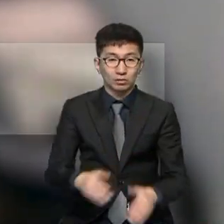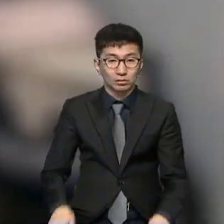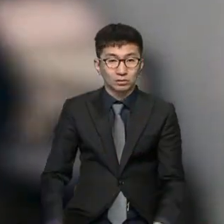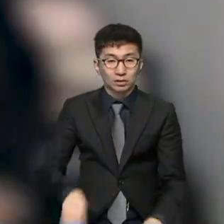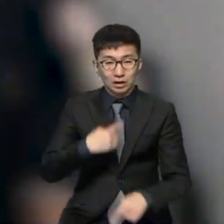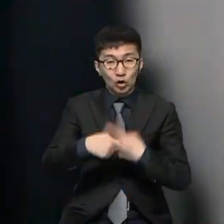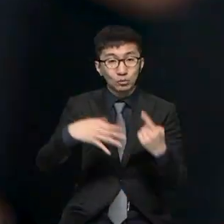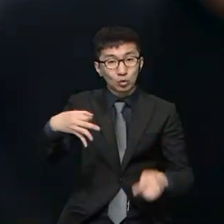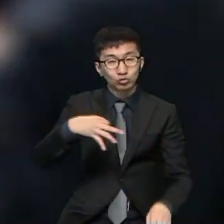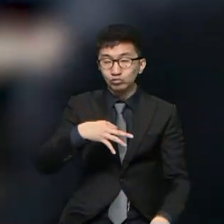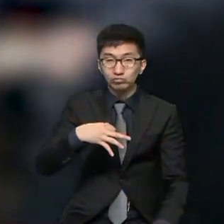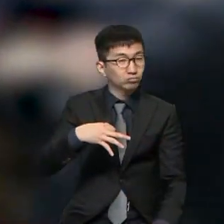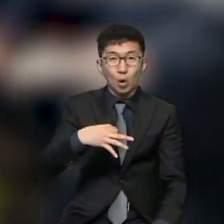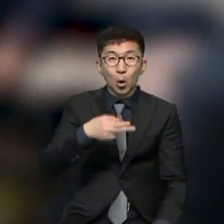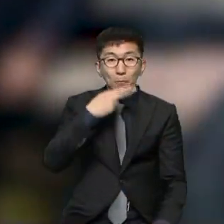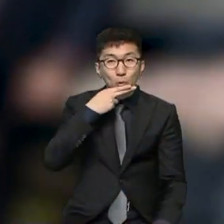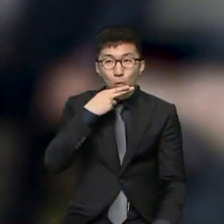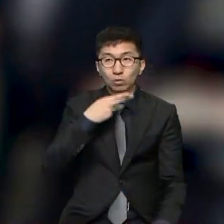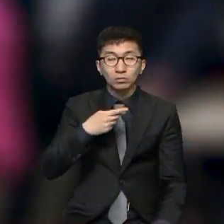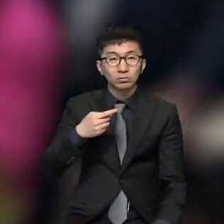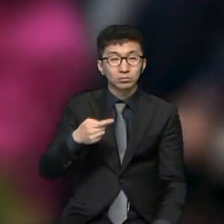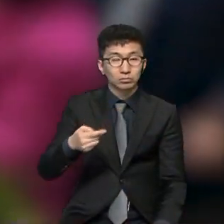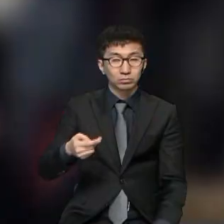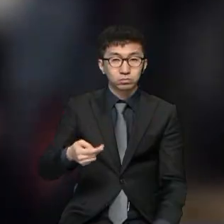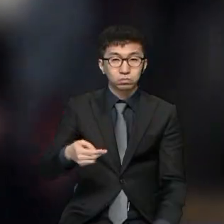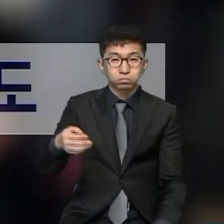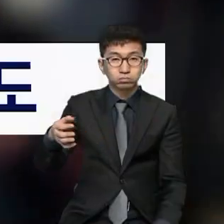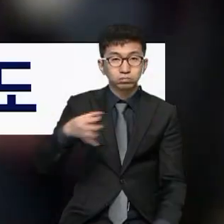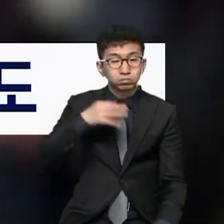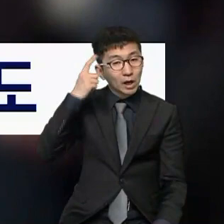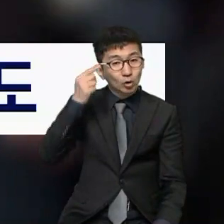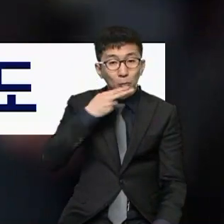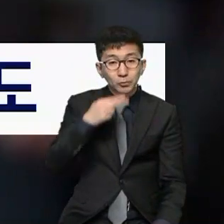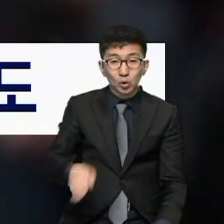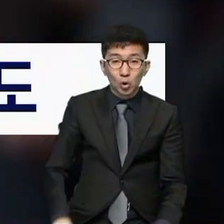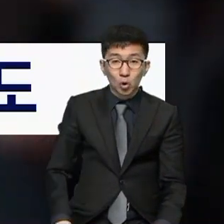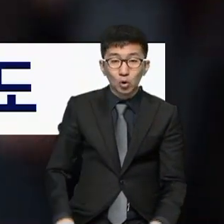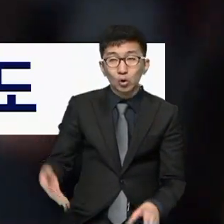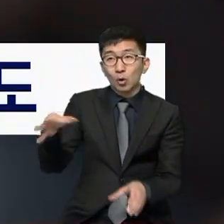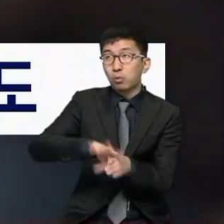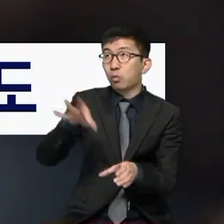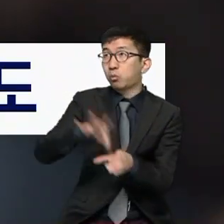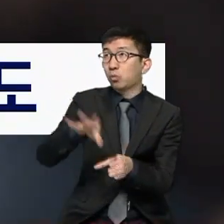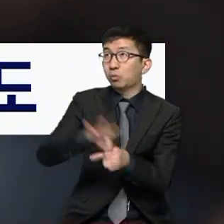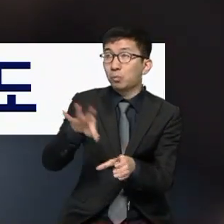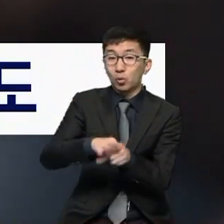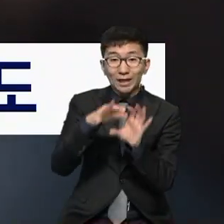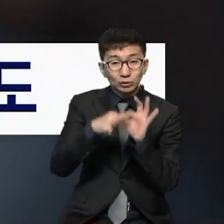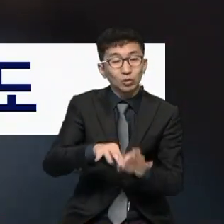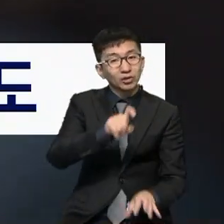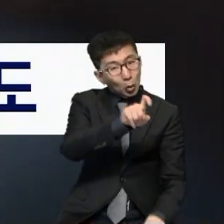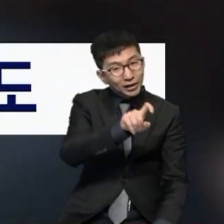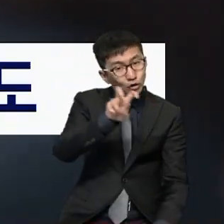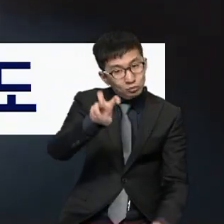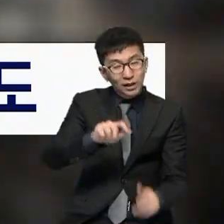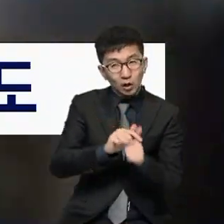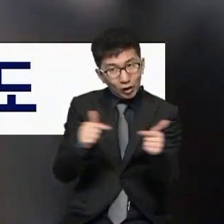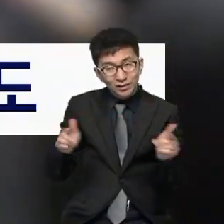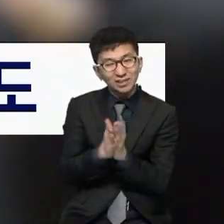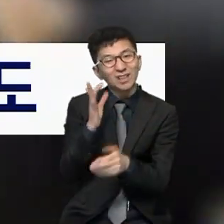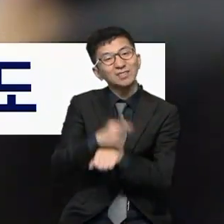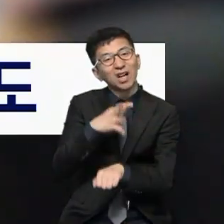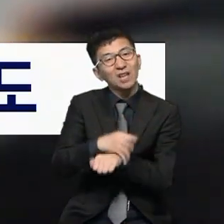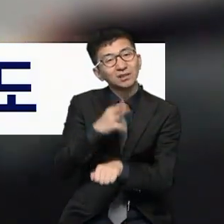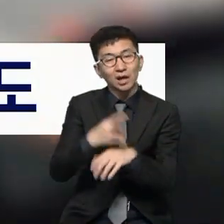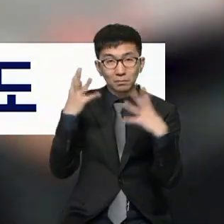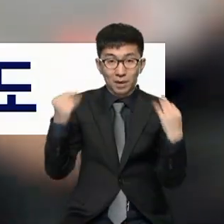거스름 돈을 줄 생각도 받을 생각도 없습니다. 모금함에는 계속 흰 봉투가 들어가고 10권, 20권을 한꺼번에 사가는